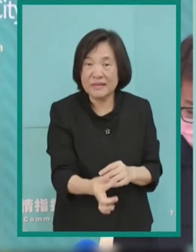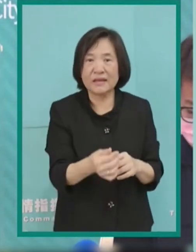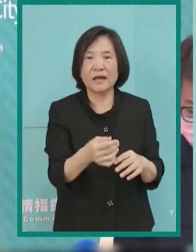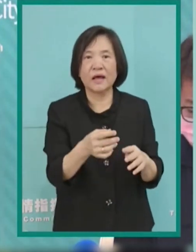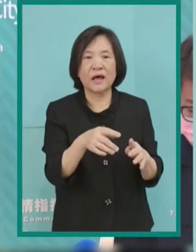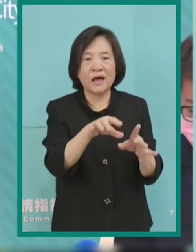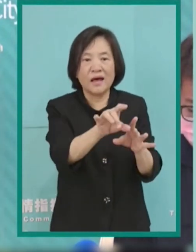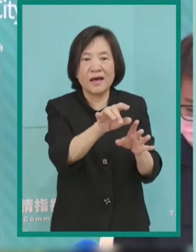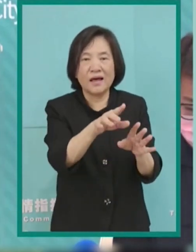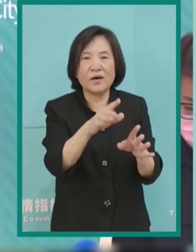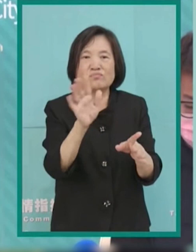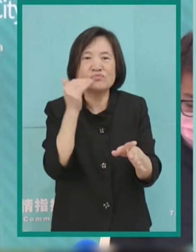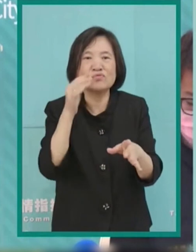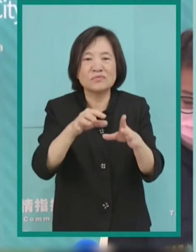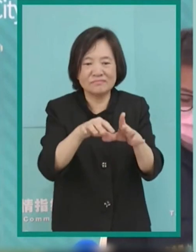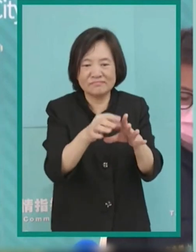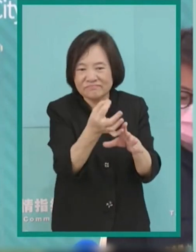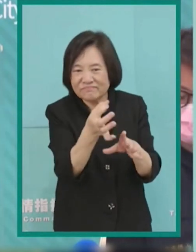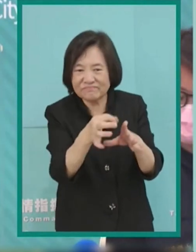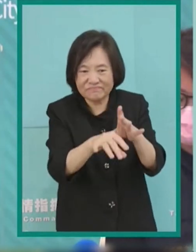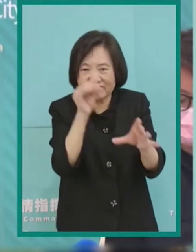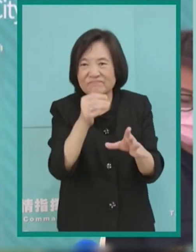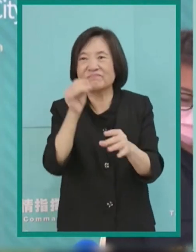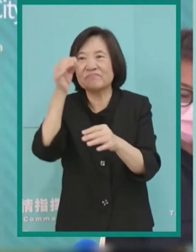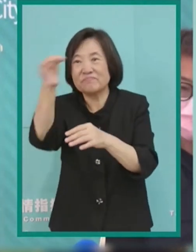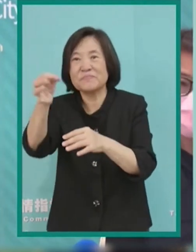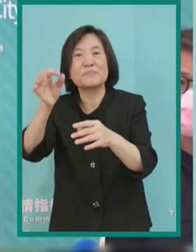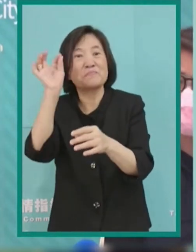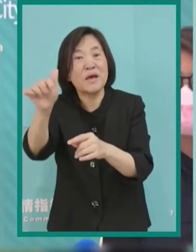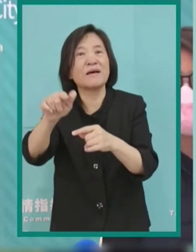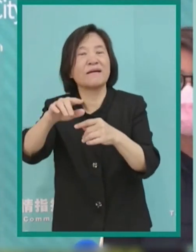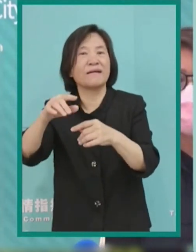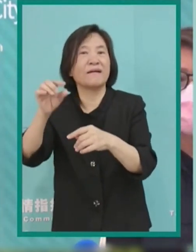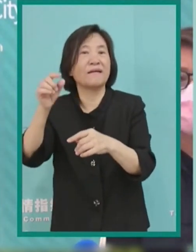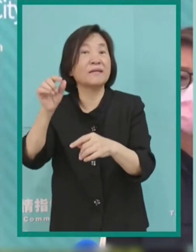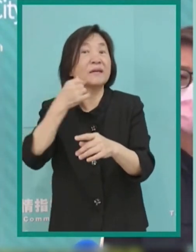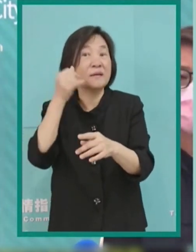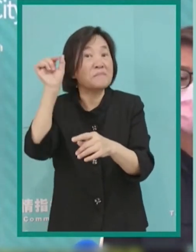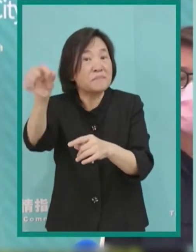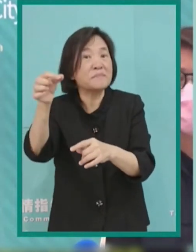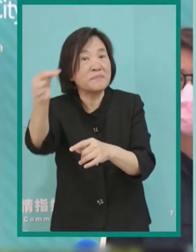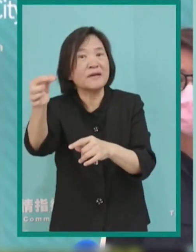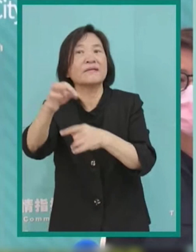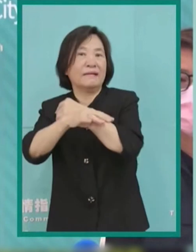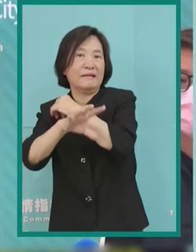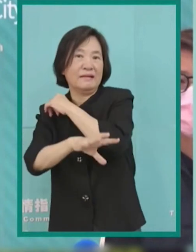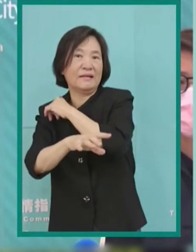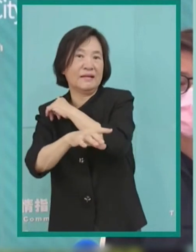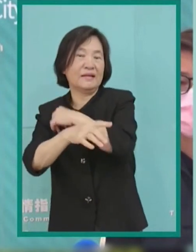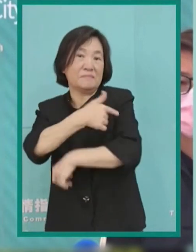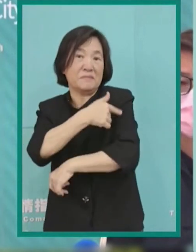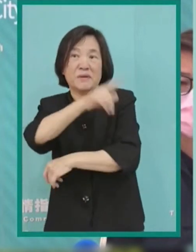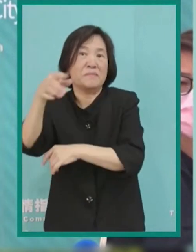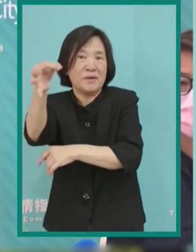钱，国际上买得到的疫苗，全世界已经有将近18亿的疫苗已经打掉了。台湾要买